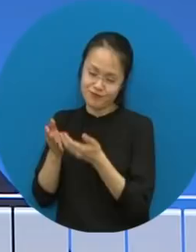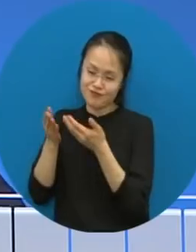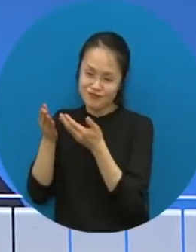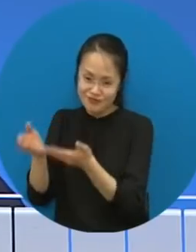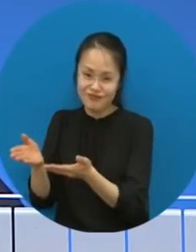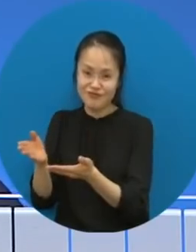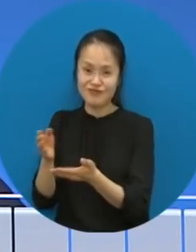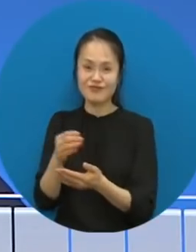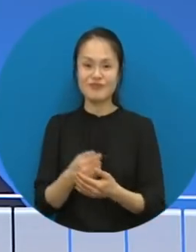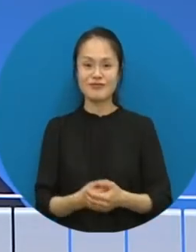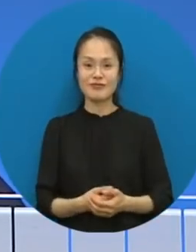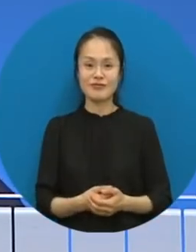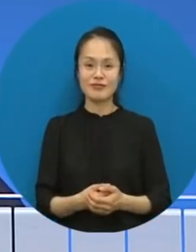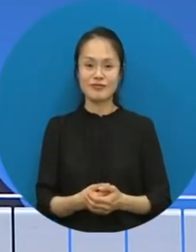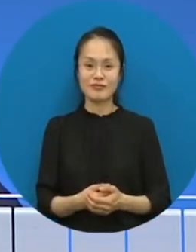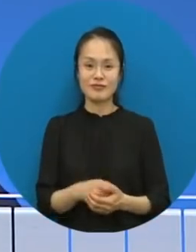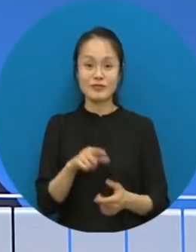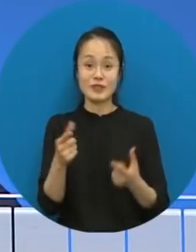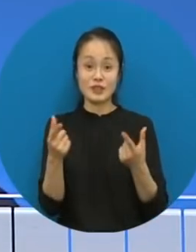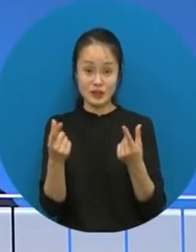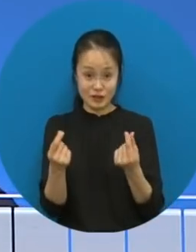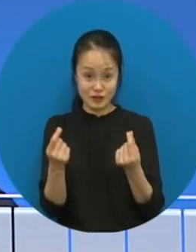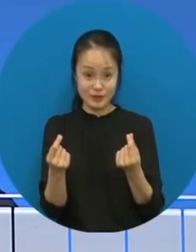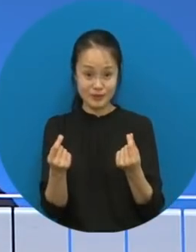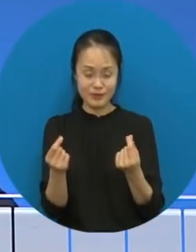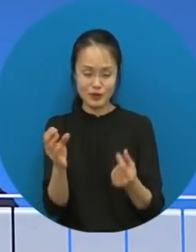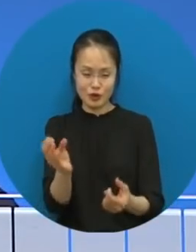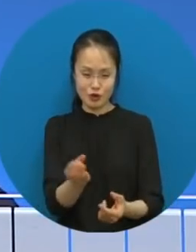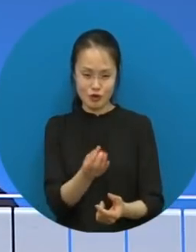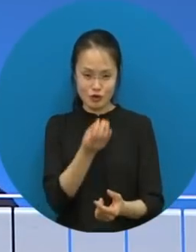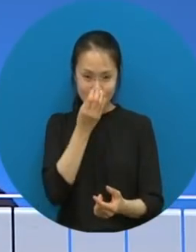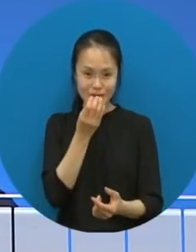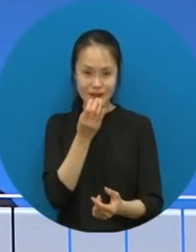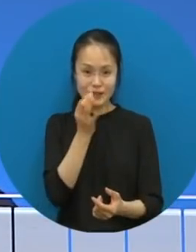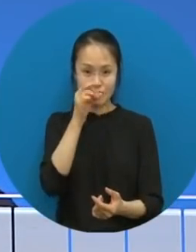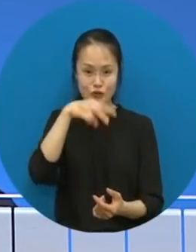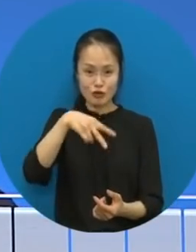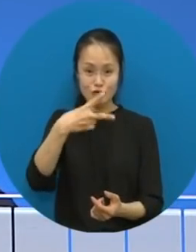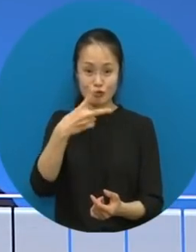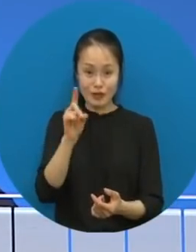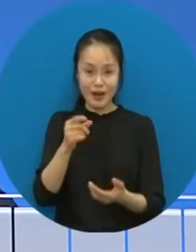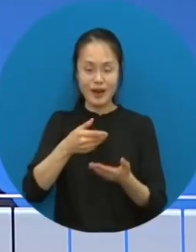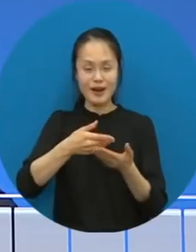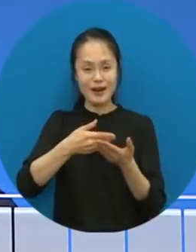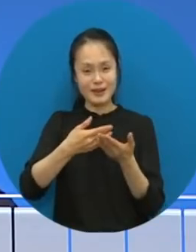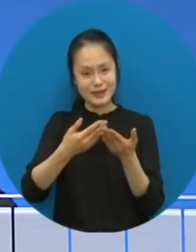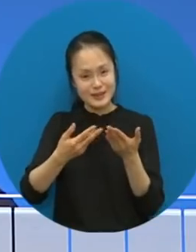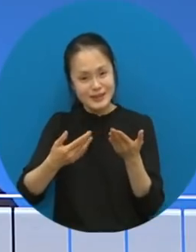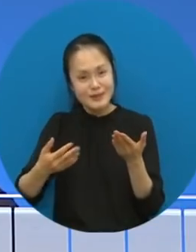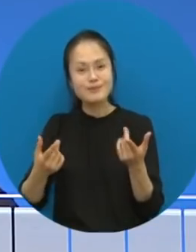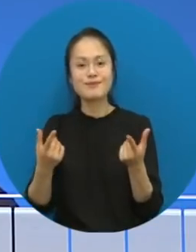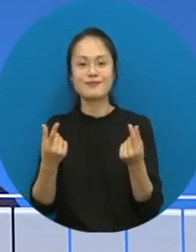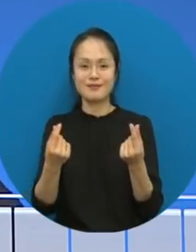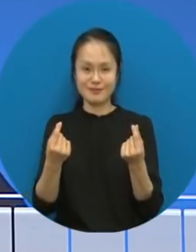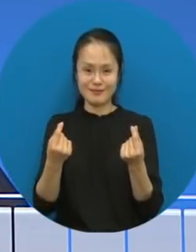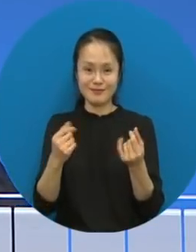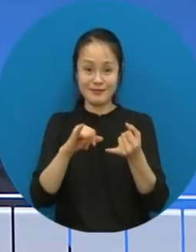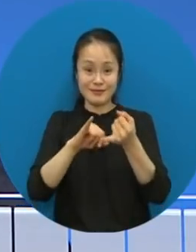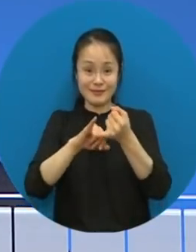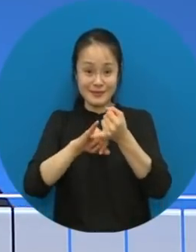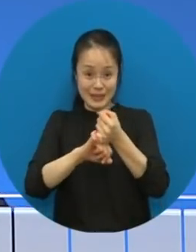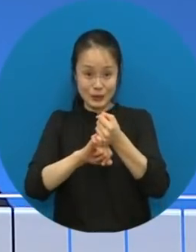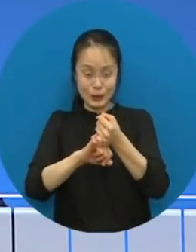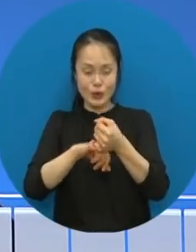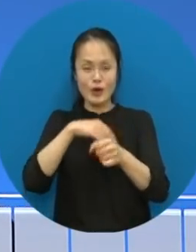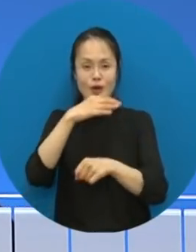그렇게 하나님께서 거룩한 유다의 흐름이 있게 되면 약속의 산들을 여호와의 영광을